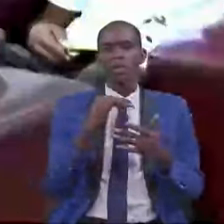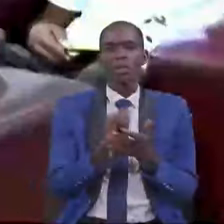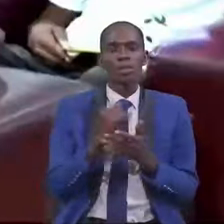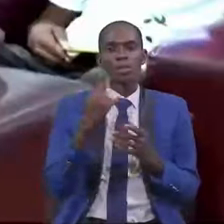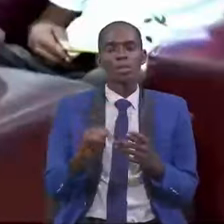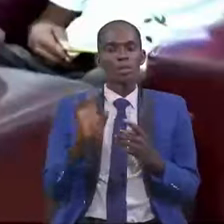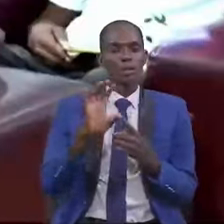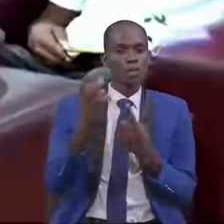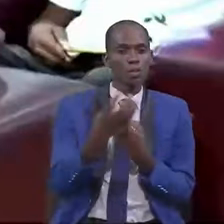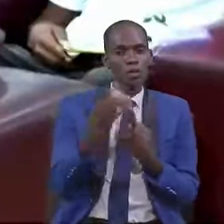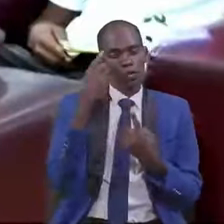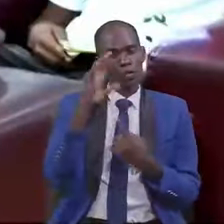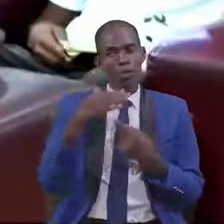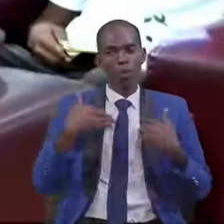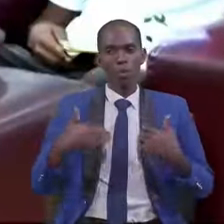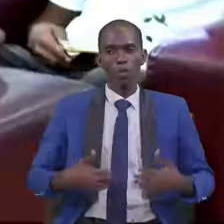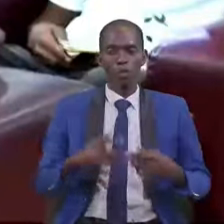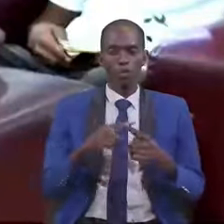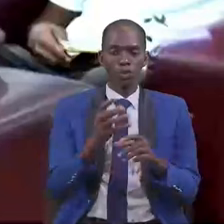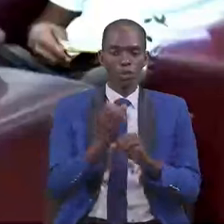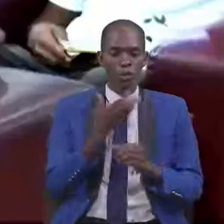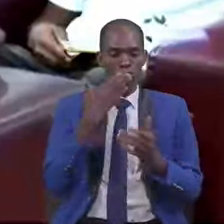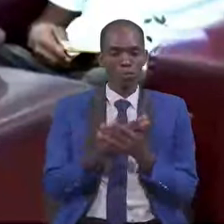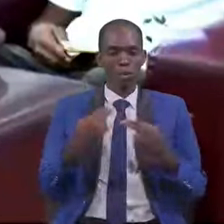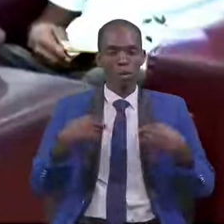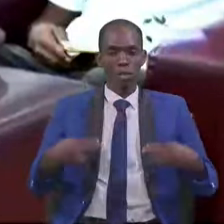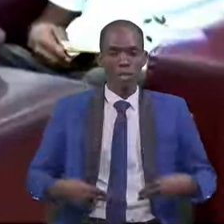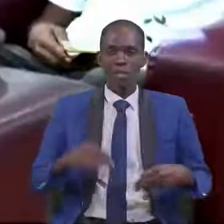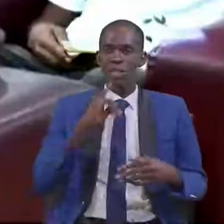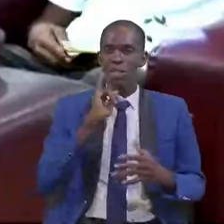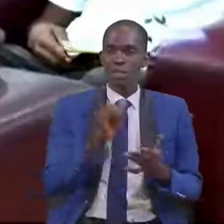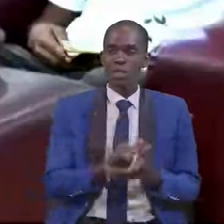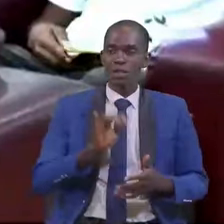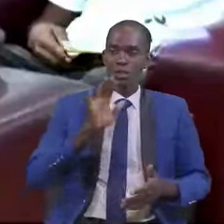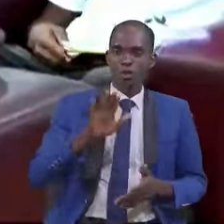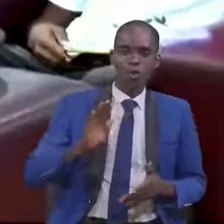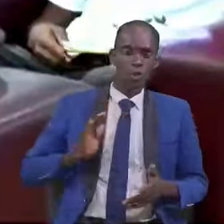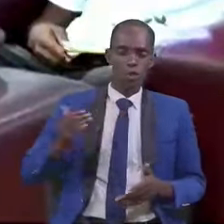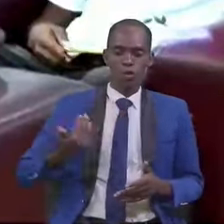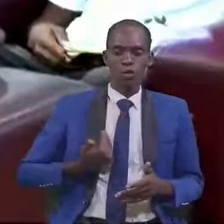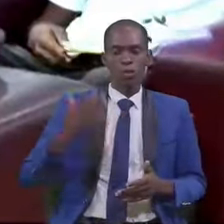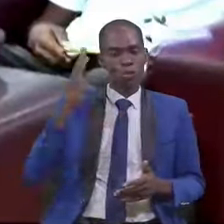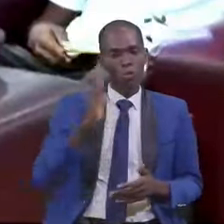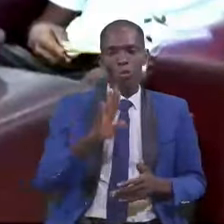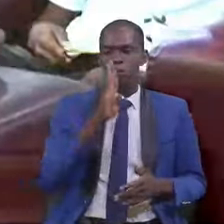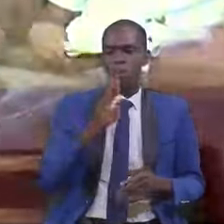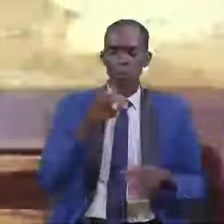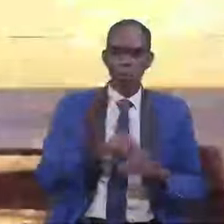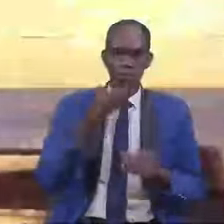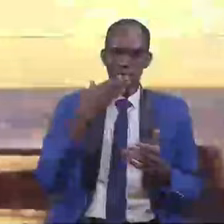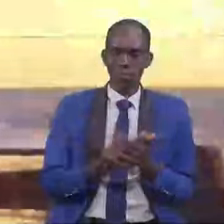cœur maintienne la santé, c'est que votre santé prospère, votre